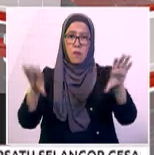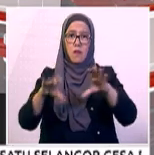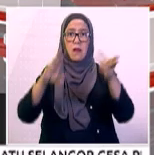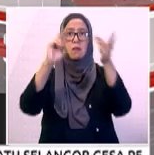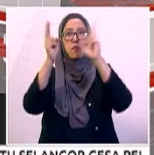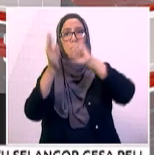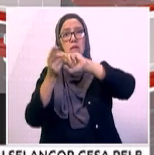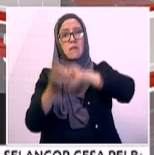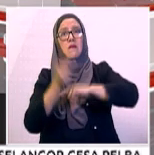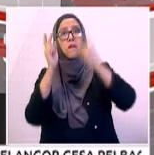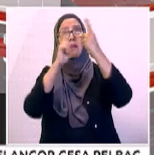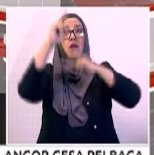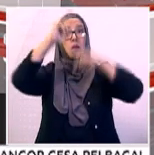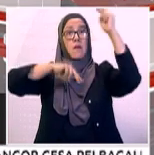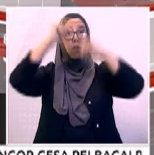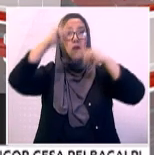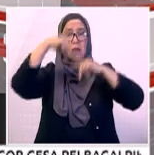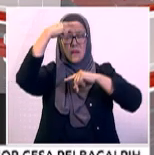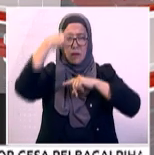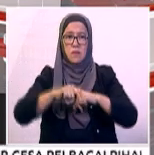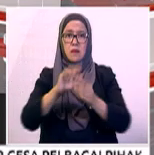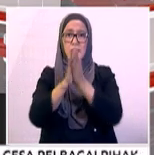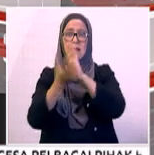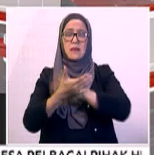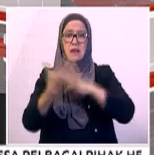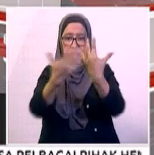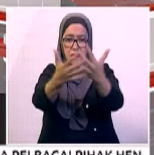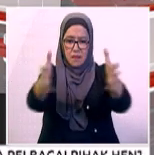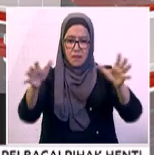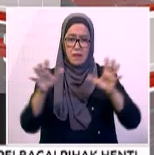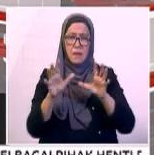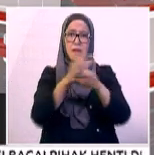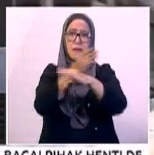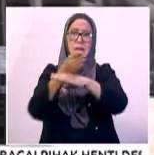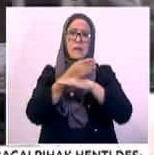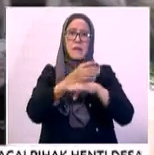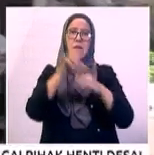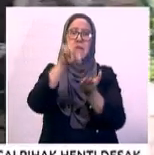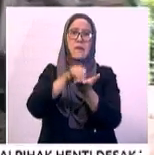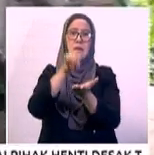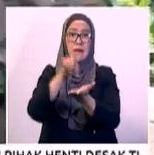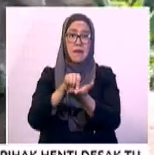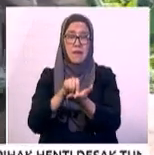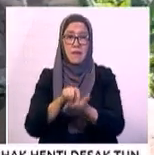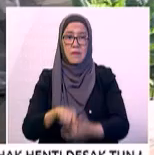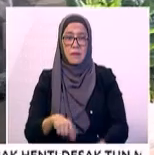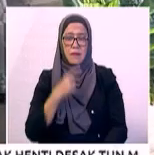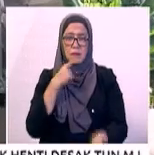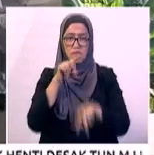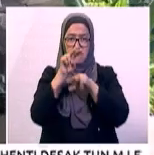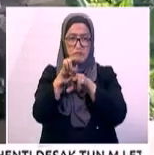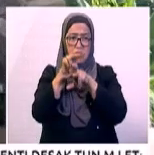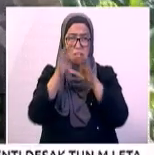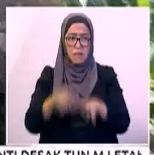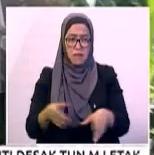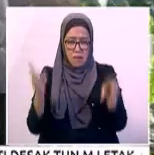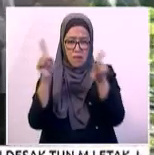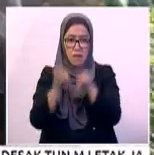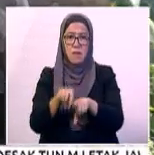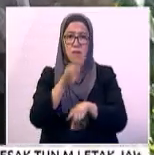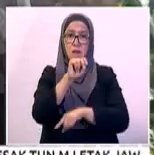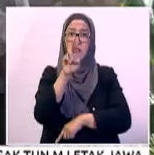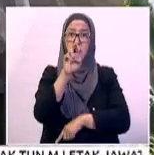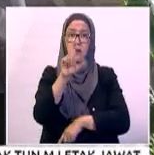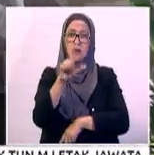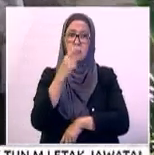untuk dijadikan reban penternakan ayam. Saksi kejadian Nurul Diana Muhammad Zain